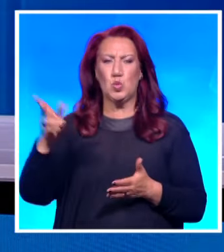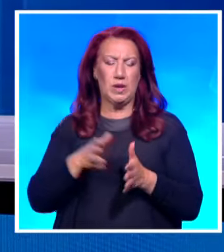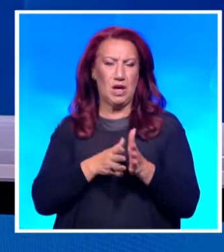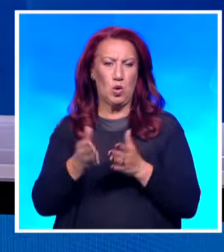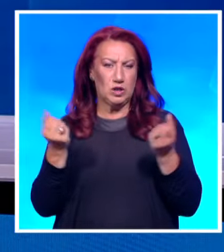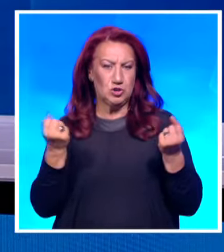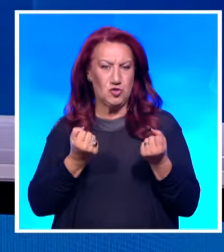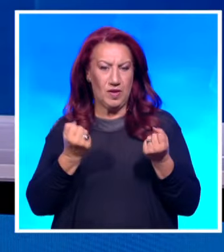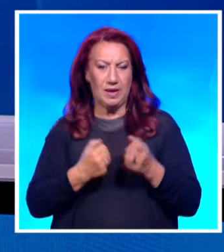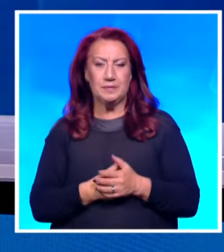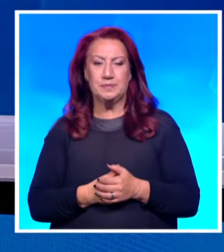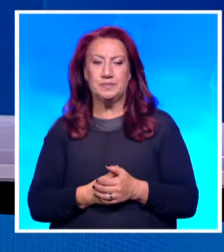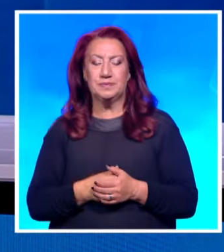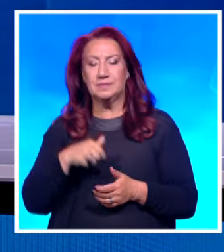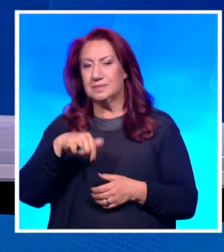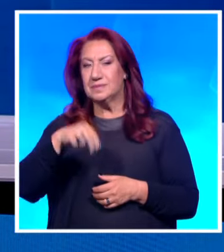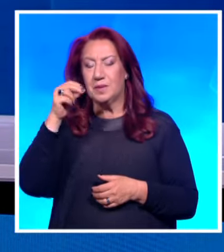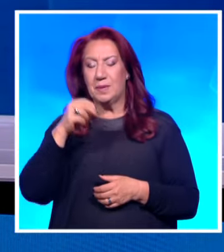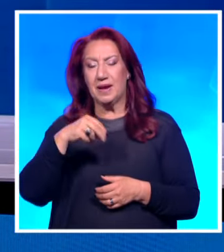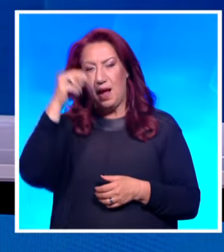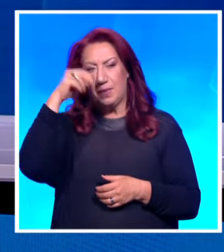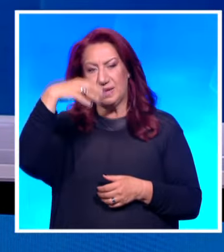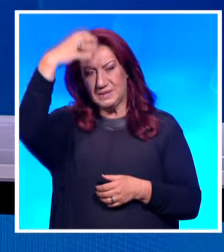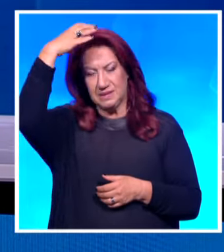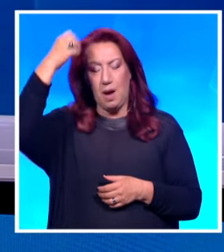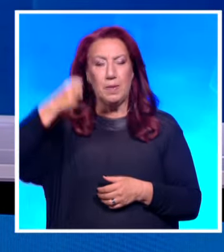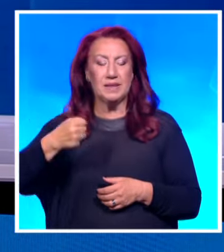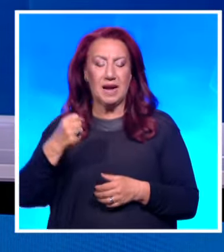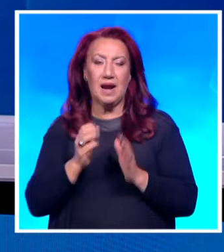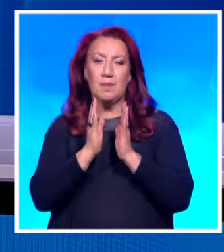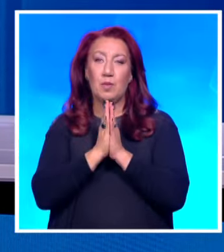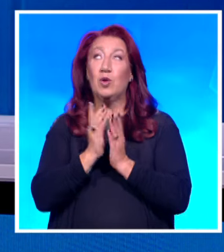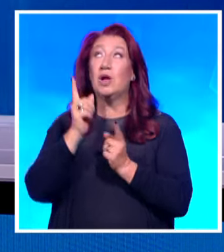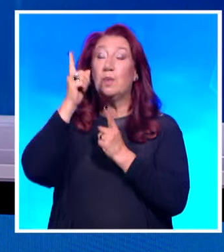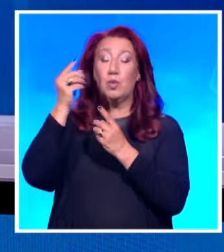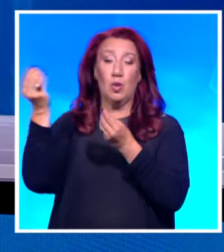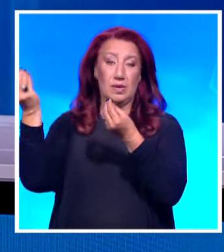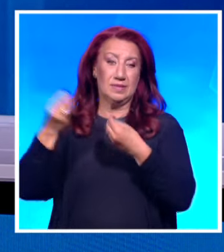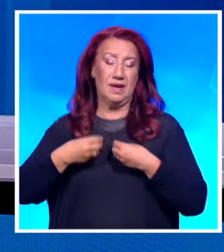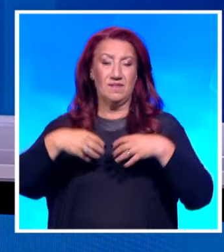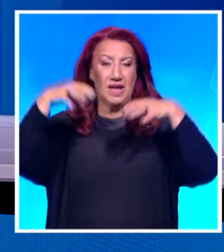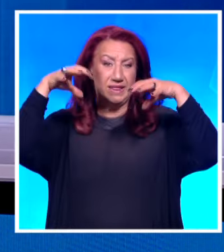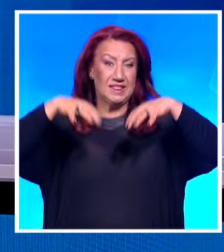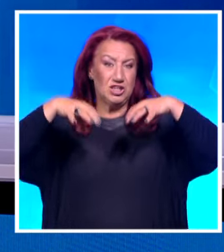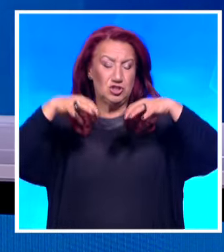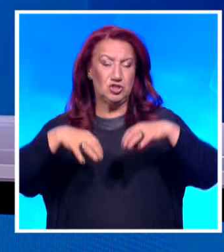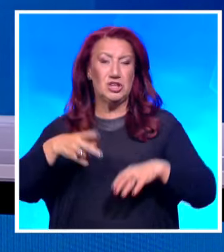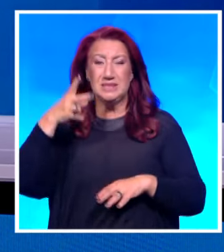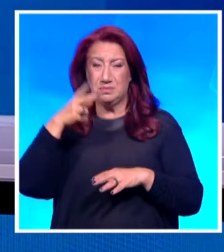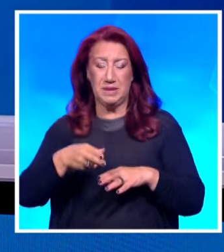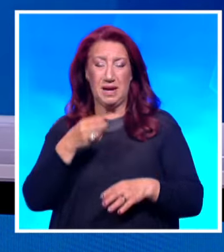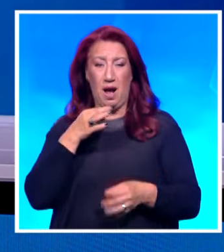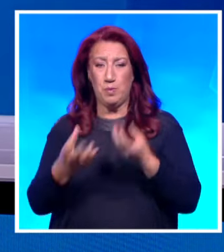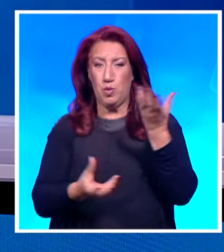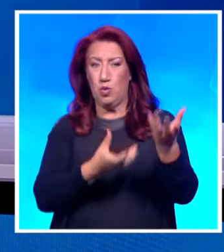У нас българският патриарх Даниил се помоли Бог да изпрати дъжд и да спре пожарите. Негово светейшество